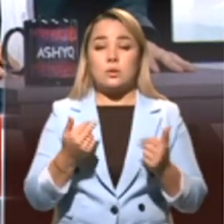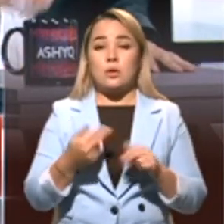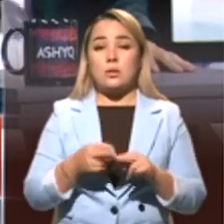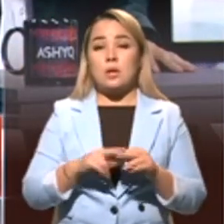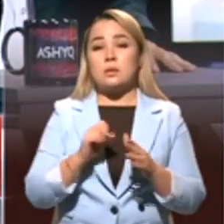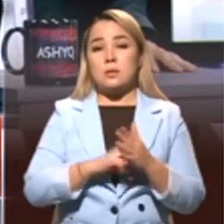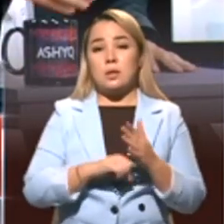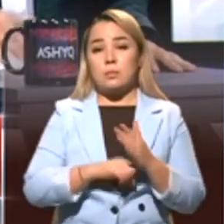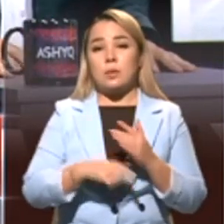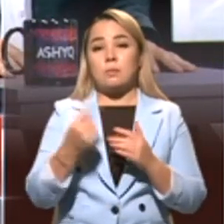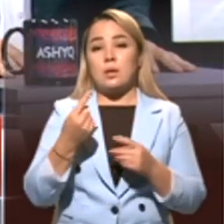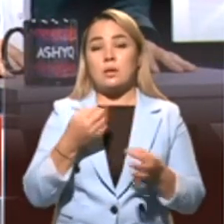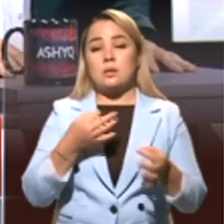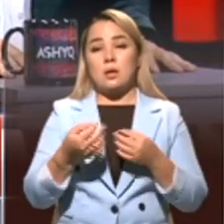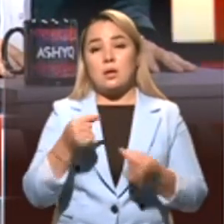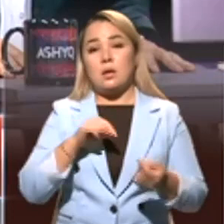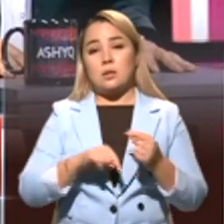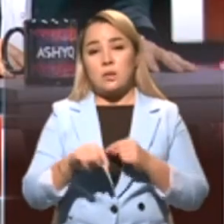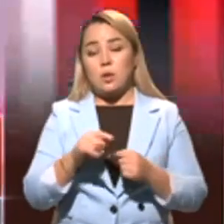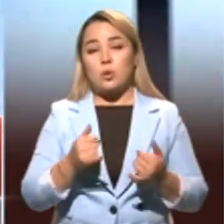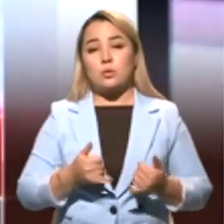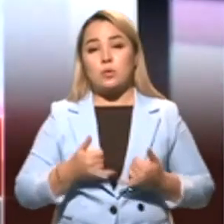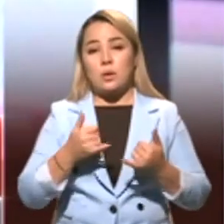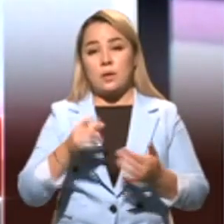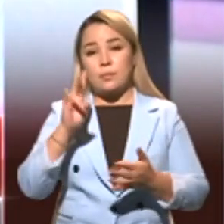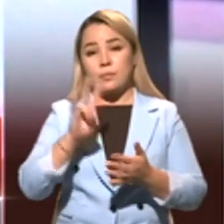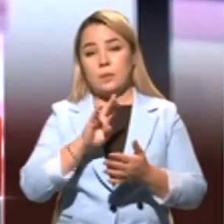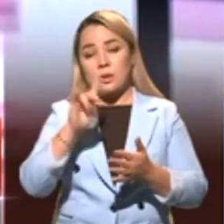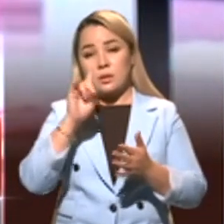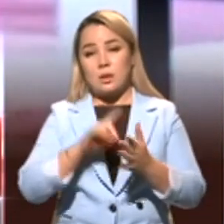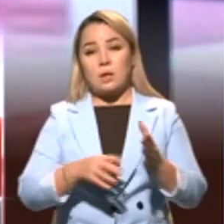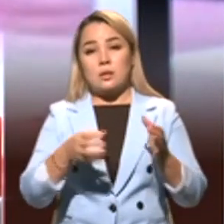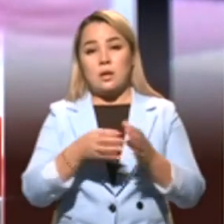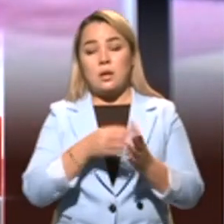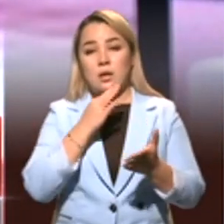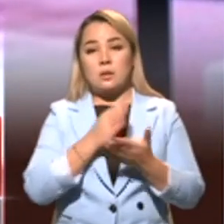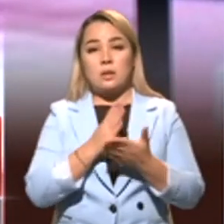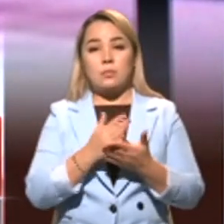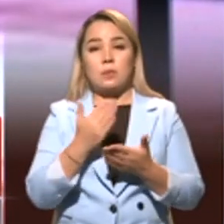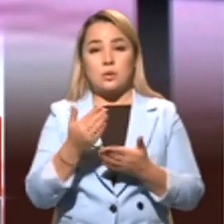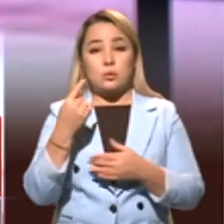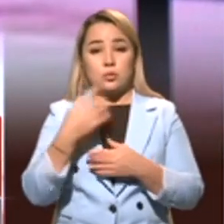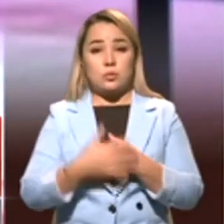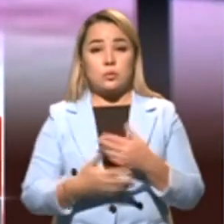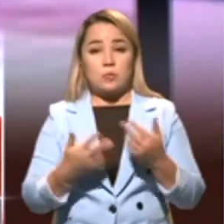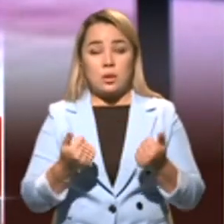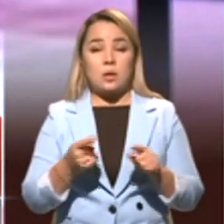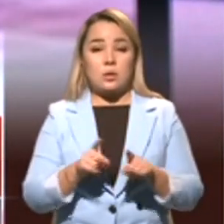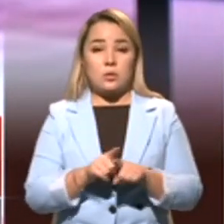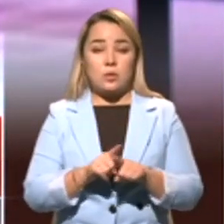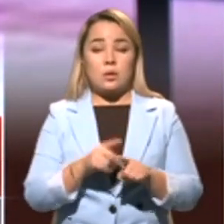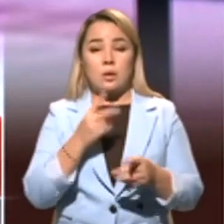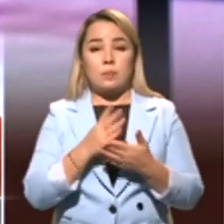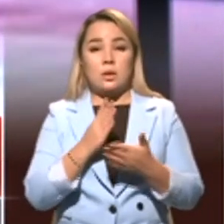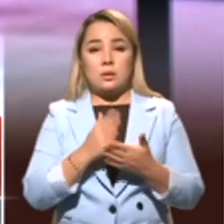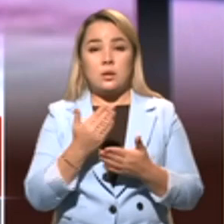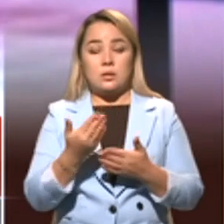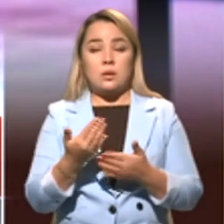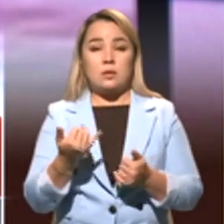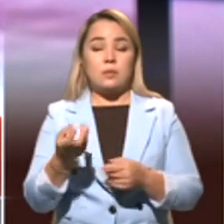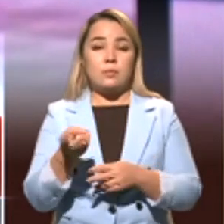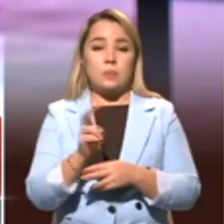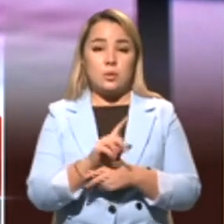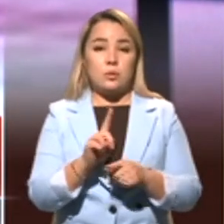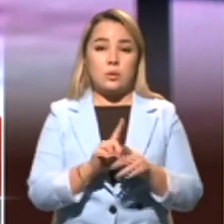себебі ең алғашқы диалогты ұсынған осы католик шіркеуіндегі Рим папасы болатын. Түсіндіңіздер ме? Және де бұл кісінің келуі